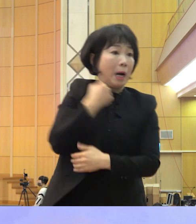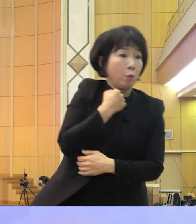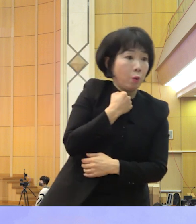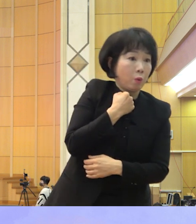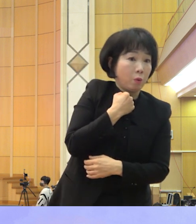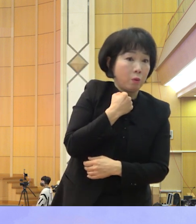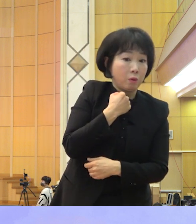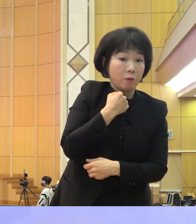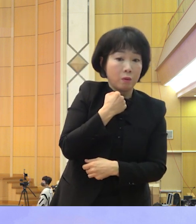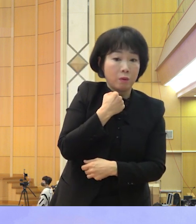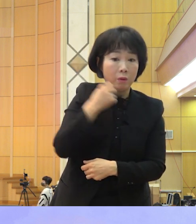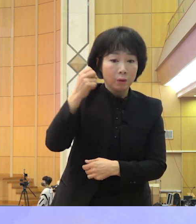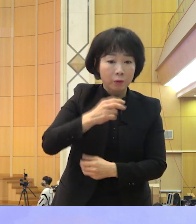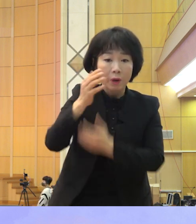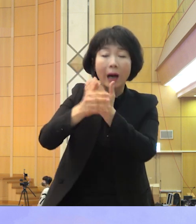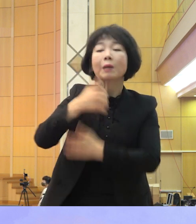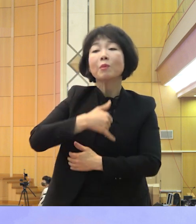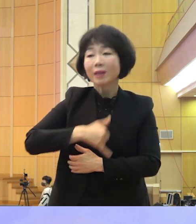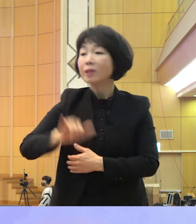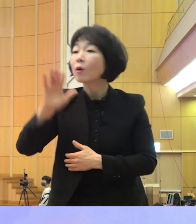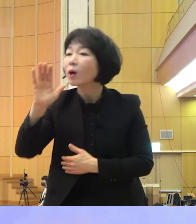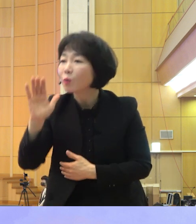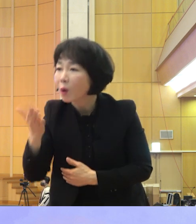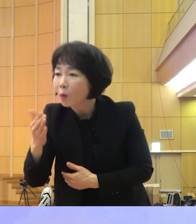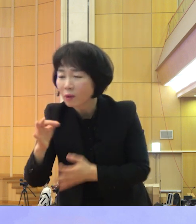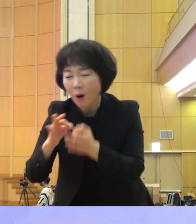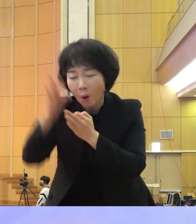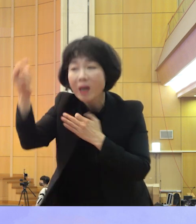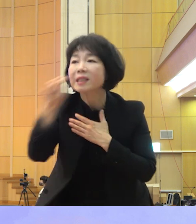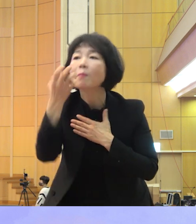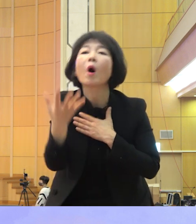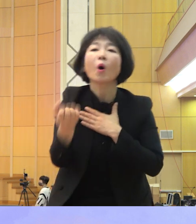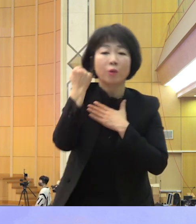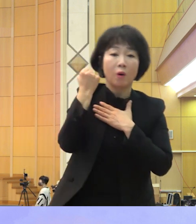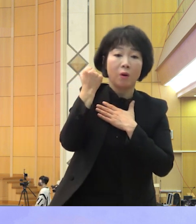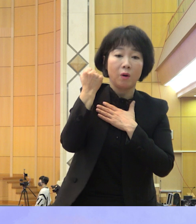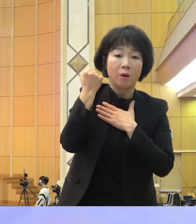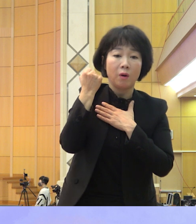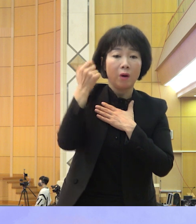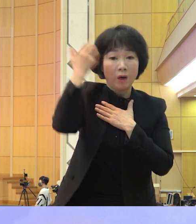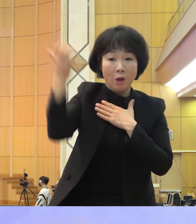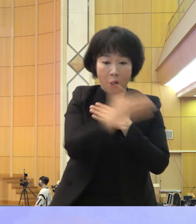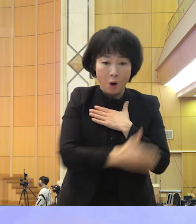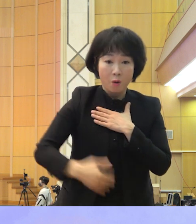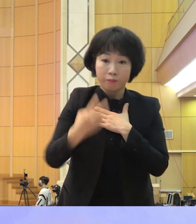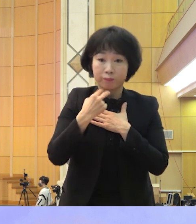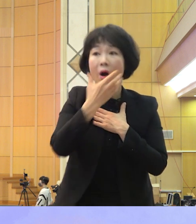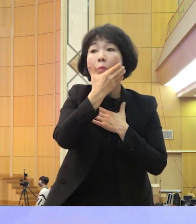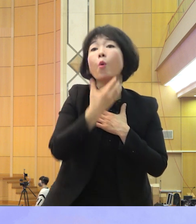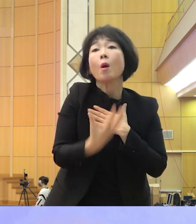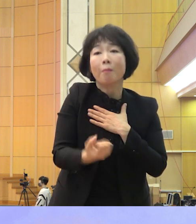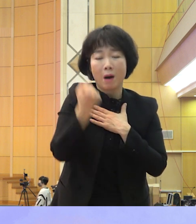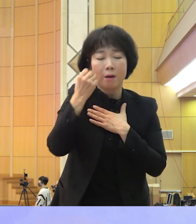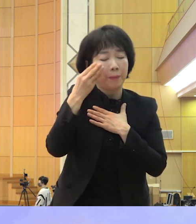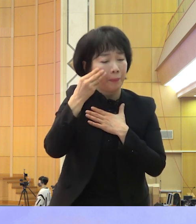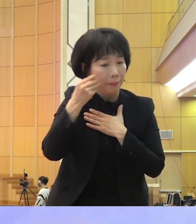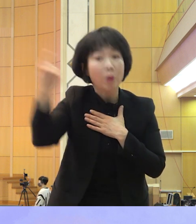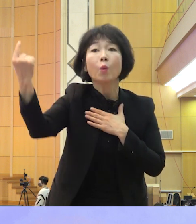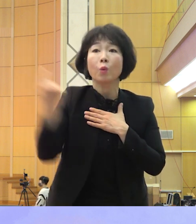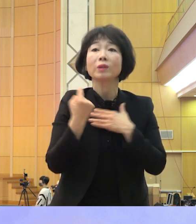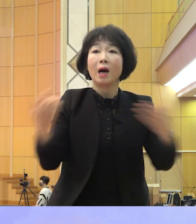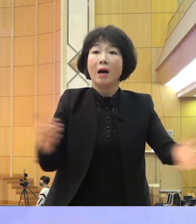구원받고 또 하나님의 자녀가 되고 영원한 생명 얻게 되고 영육간의 복을 받게 되고 복 있는 사람 되는